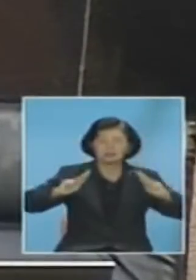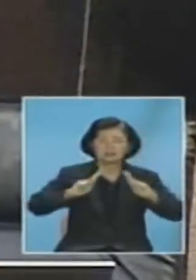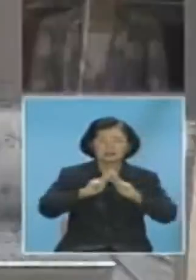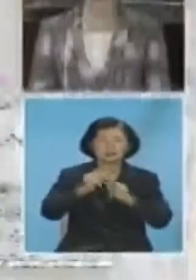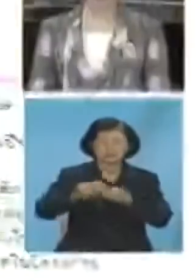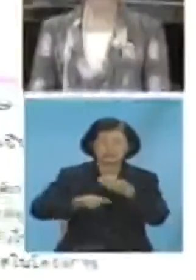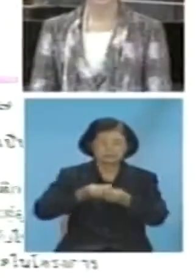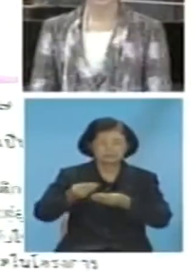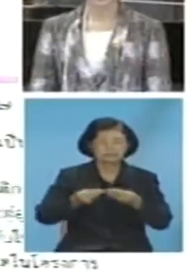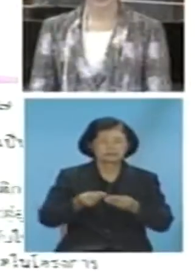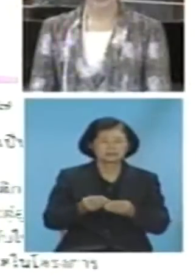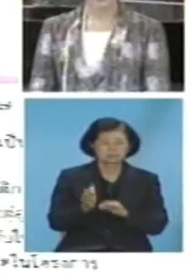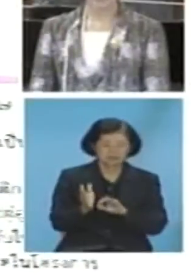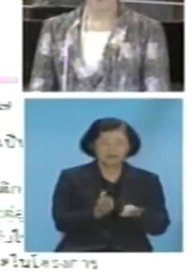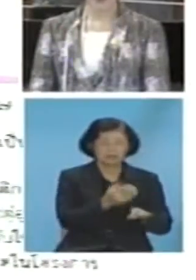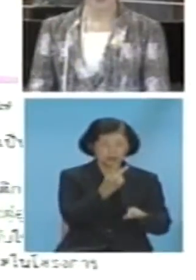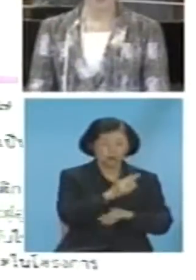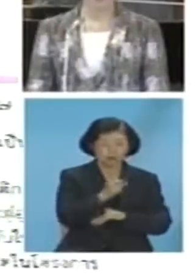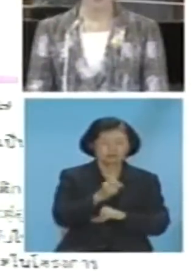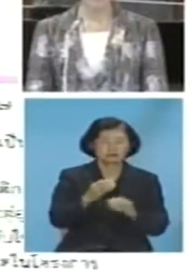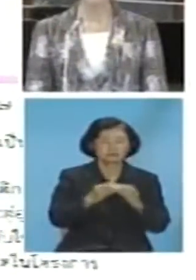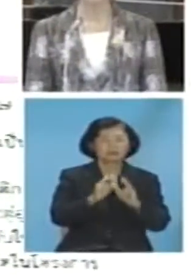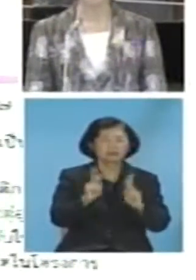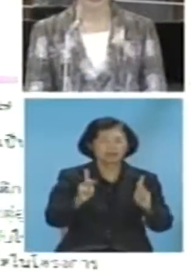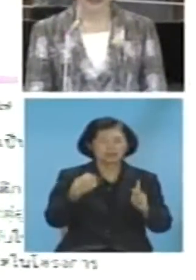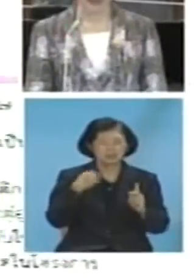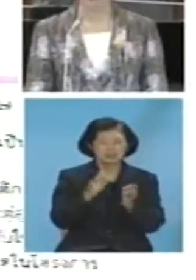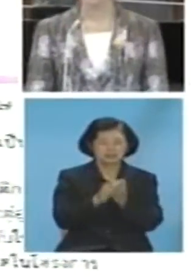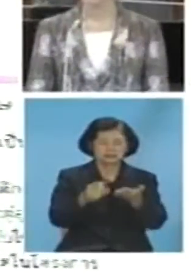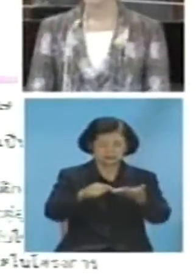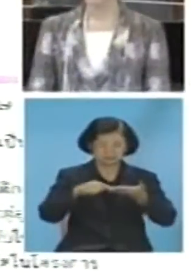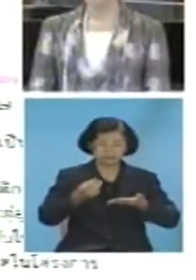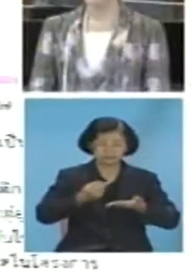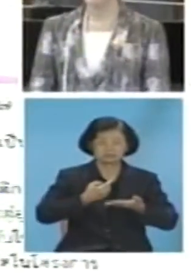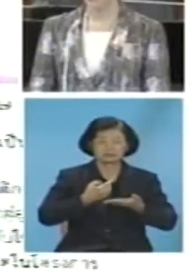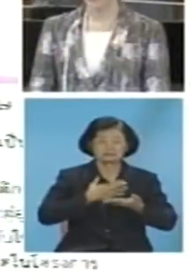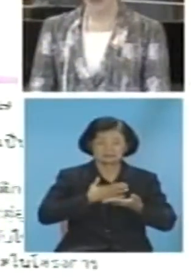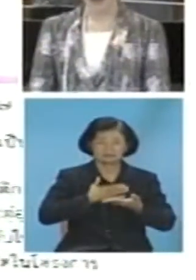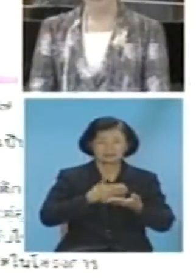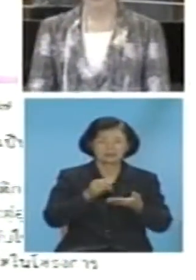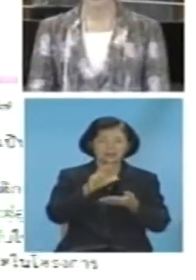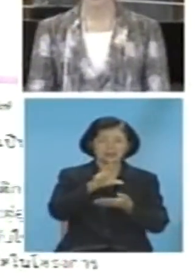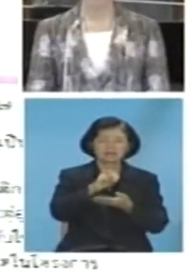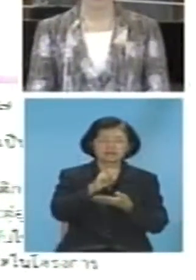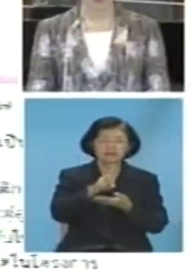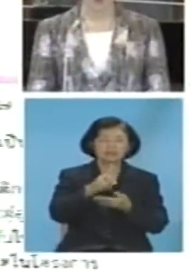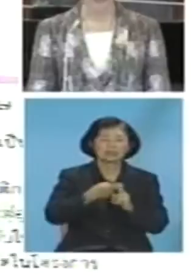อีก2วันค่ะคณะกรรมการปปช.ก็ได้มีหนังสือถึงดิฉันลงวันที่